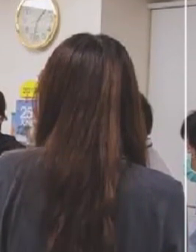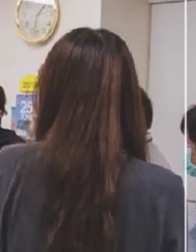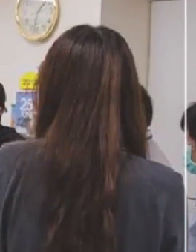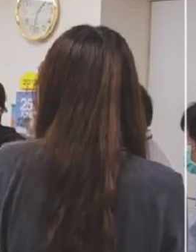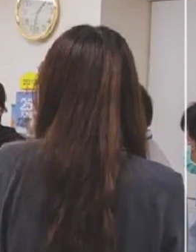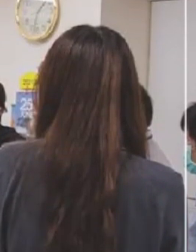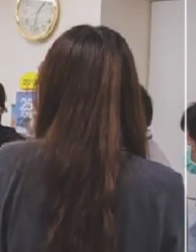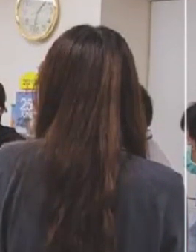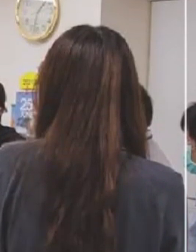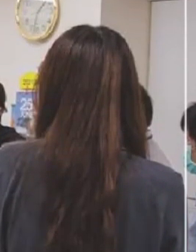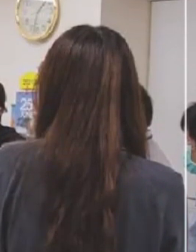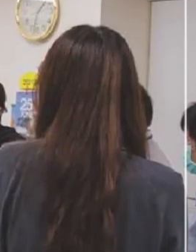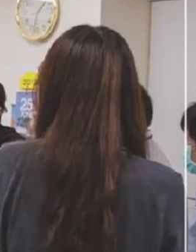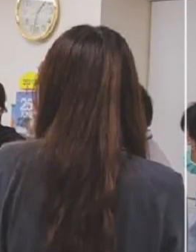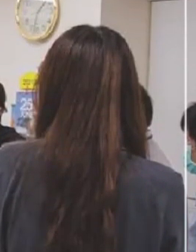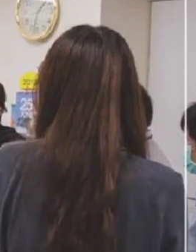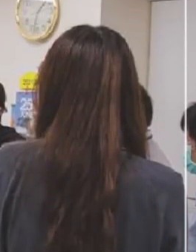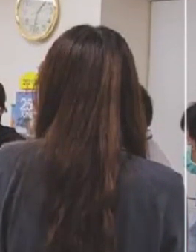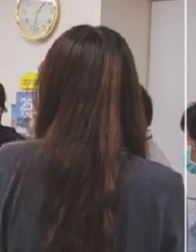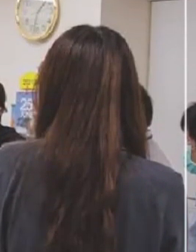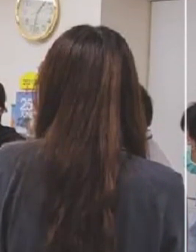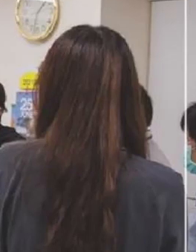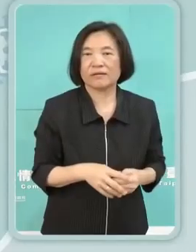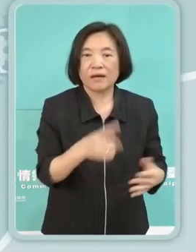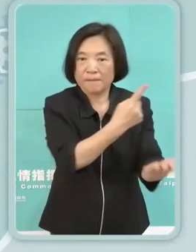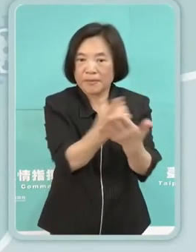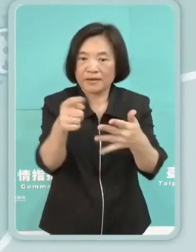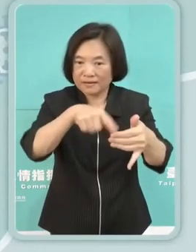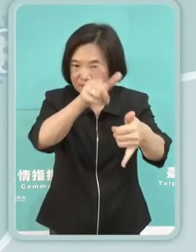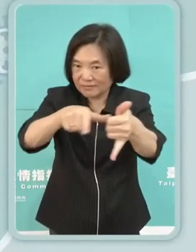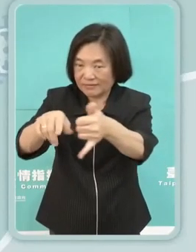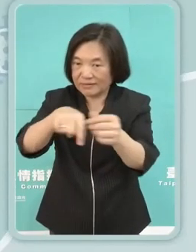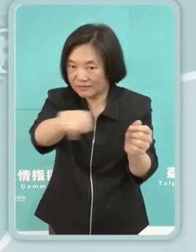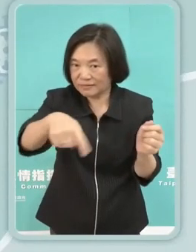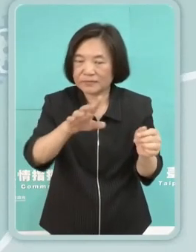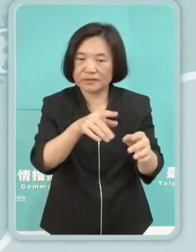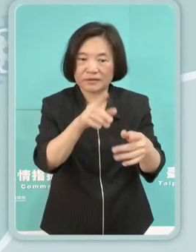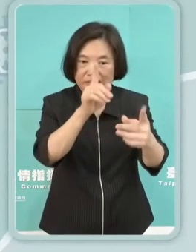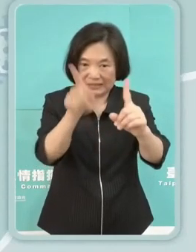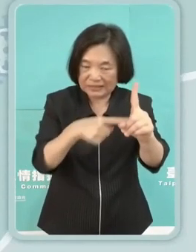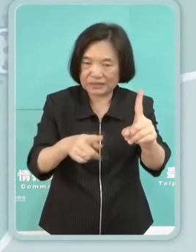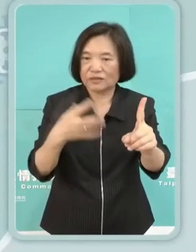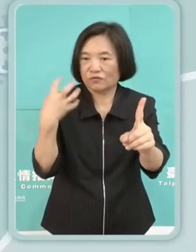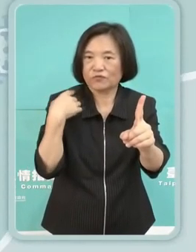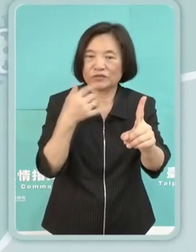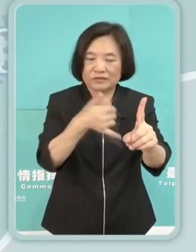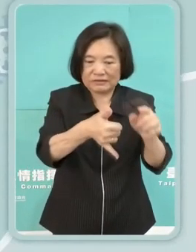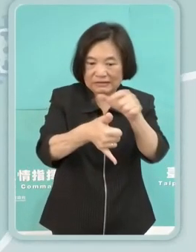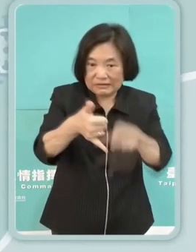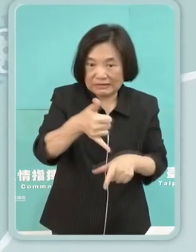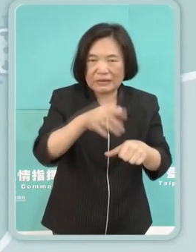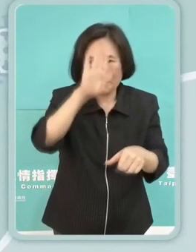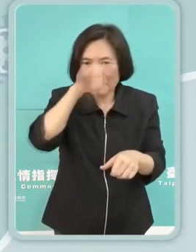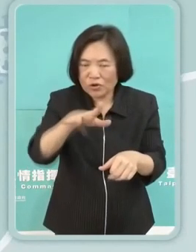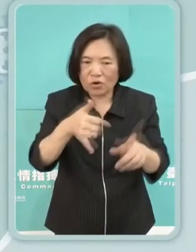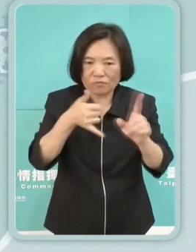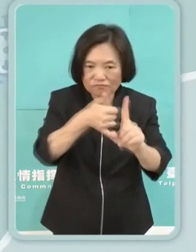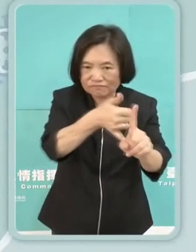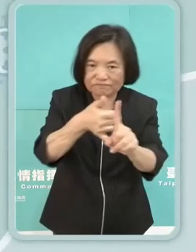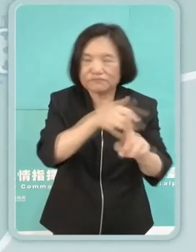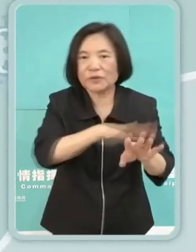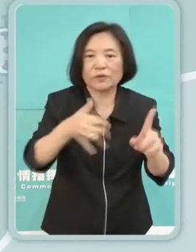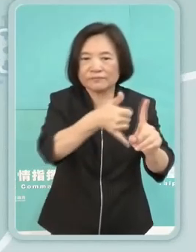健康服务中心的同仁接手，每一个同仁会负责一个确诊者的疫调。第一，他会去